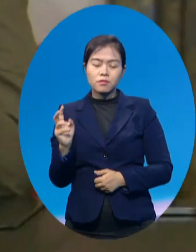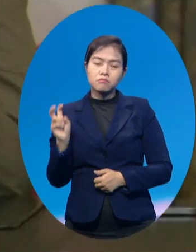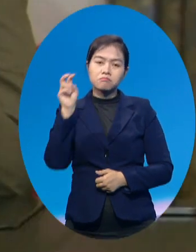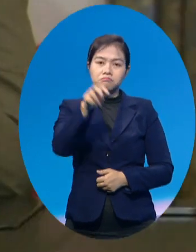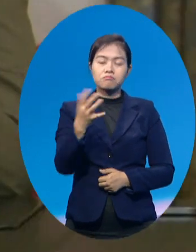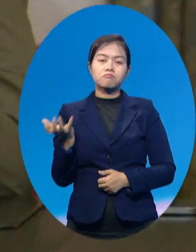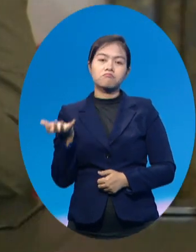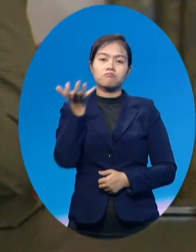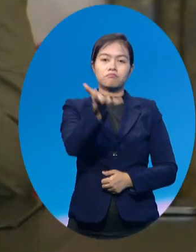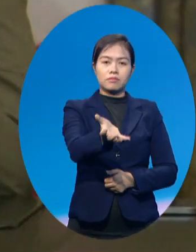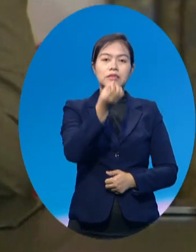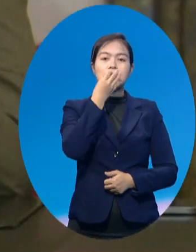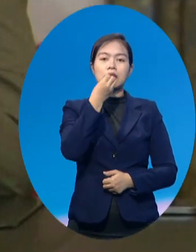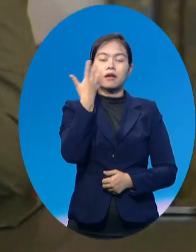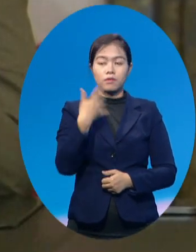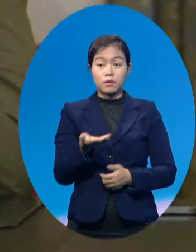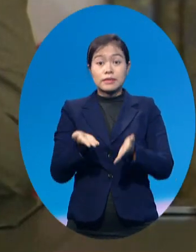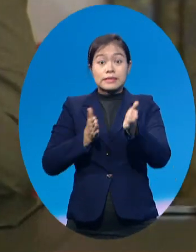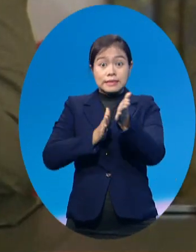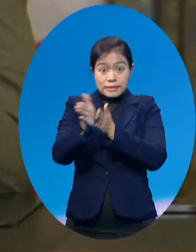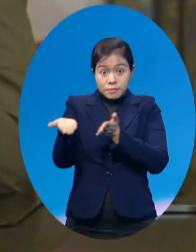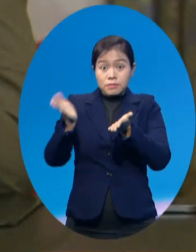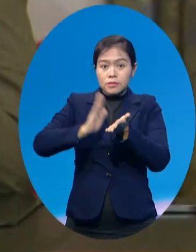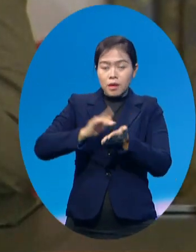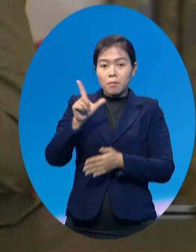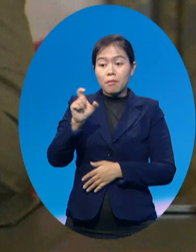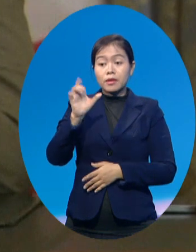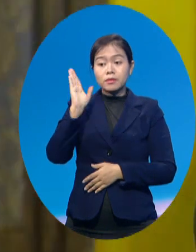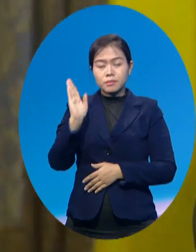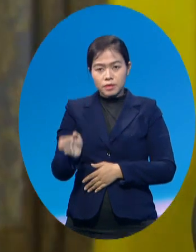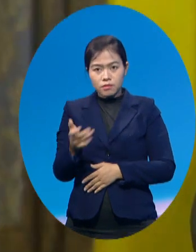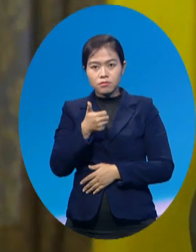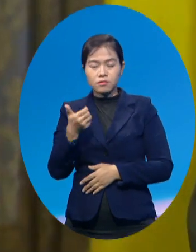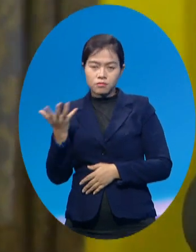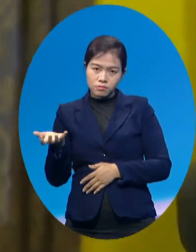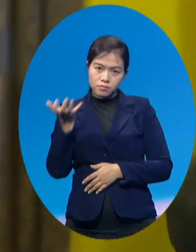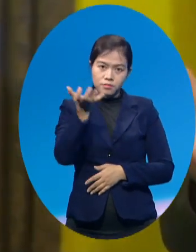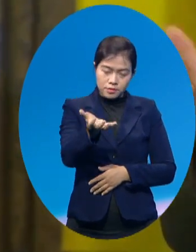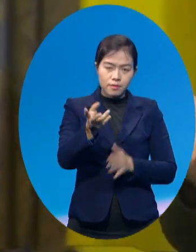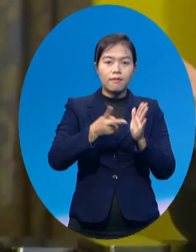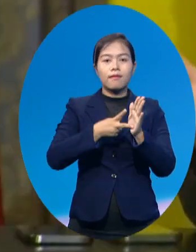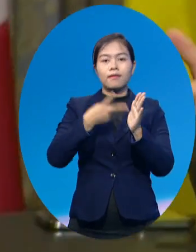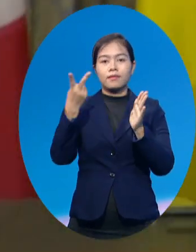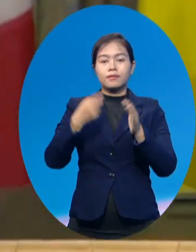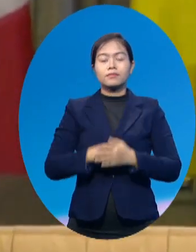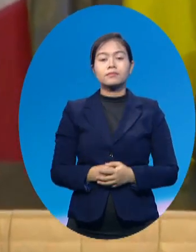thuận đến Canada trong khuôn khổ một sáng kiến dành cho người lánh nạn do chiến sự. Sáng kiến này cho phép cấp giấy phép